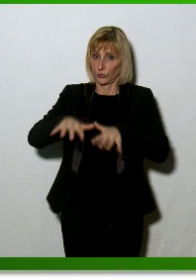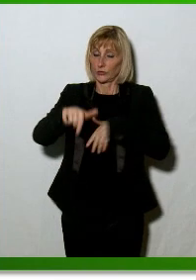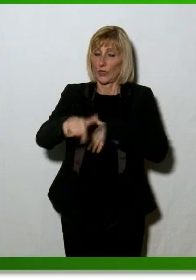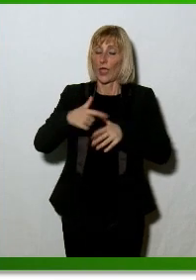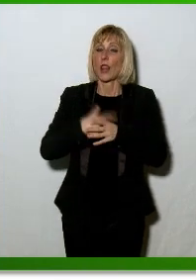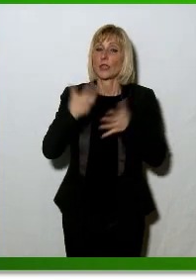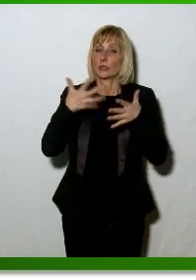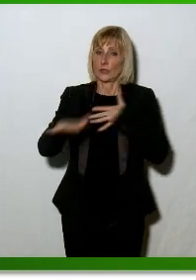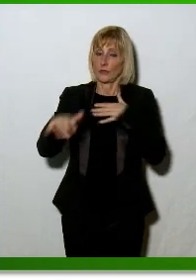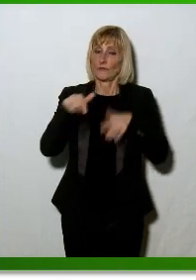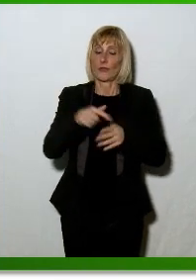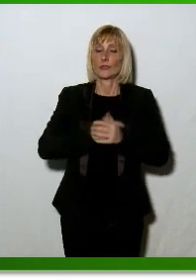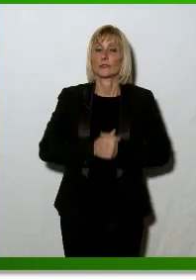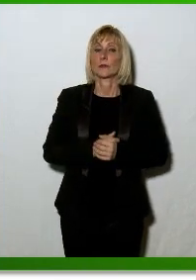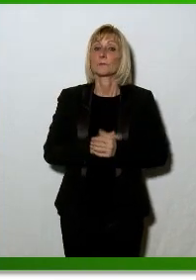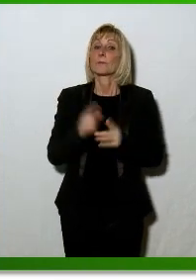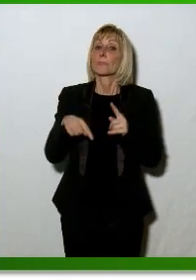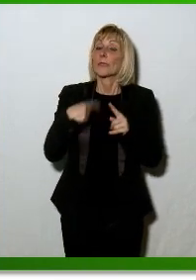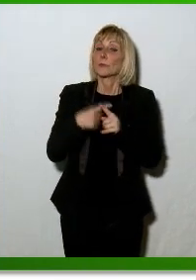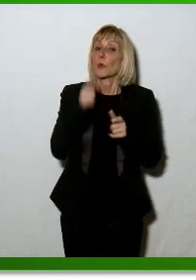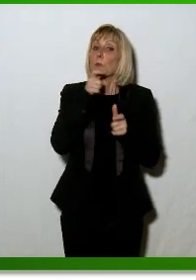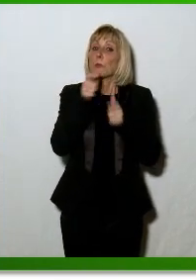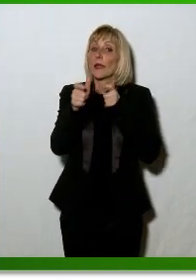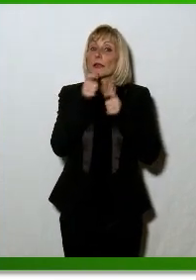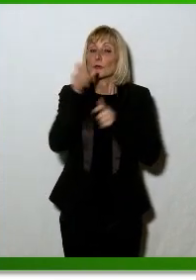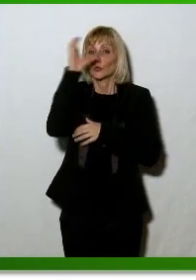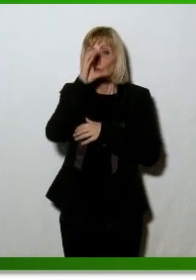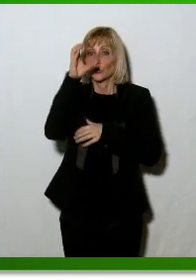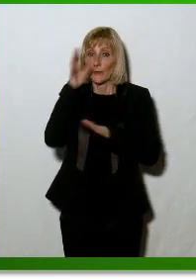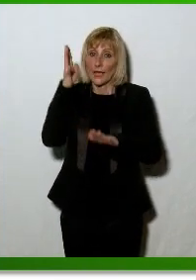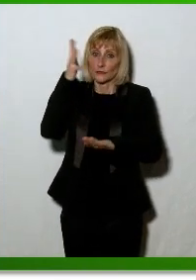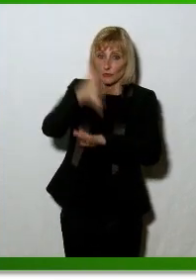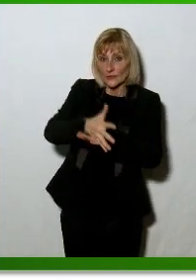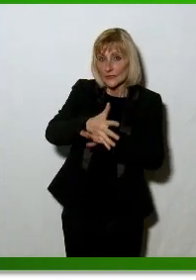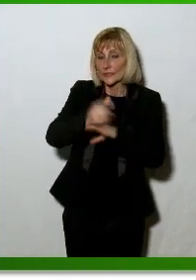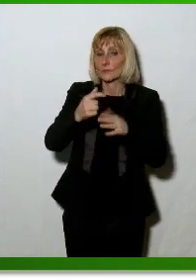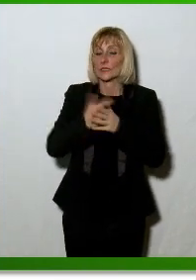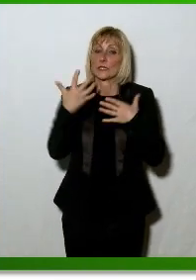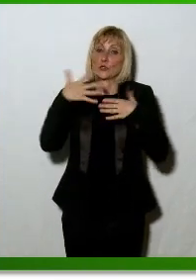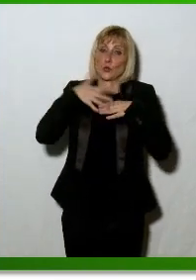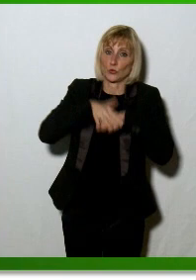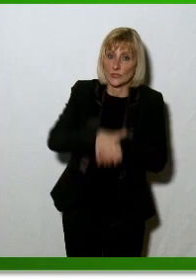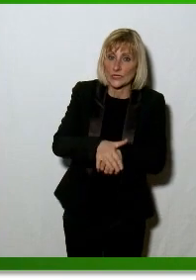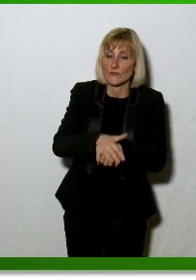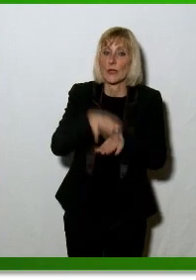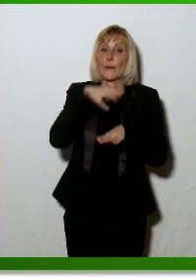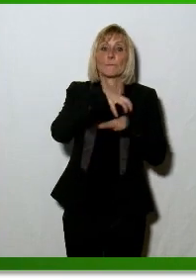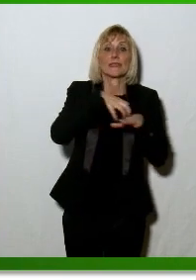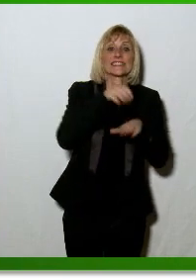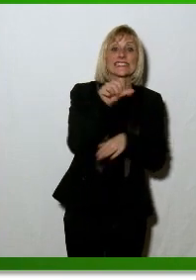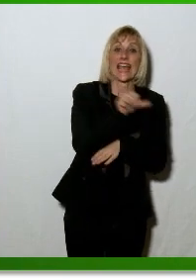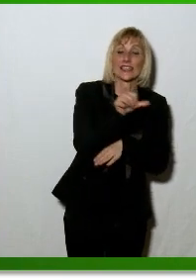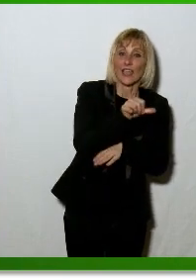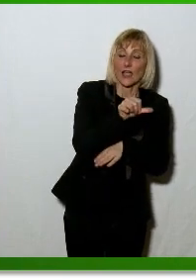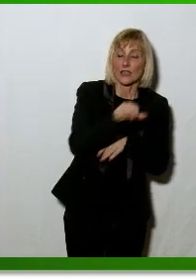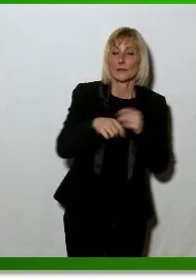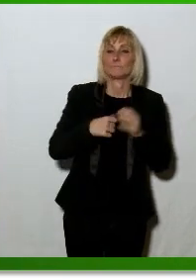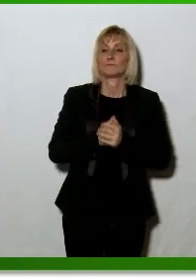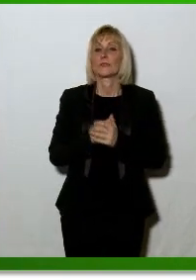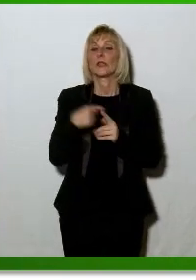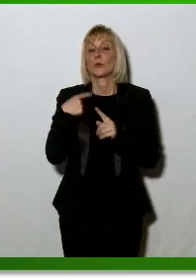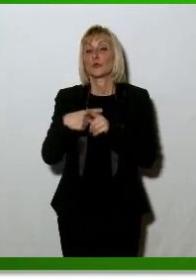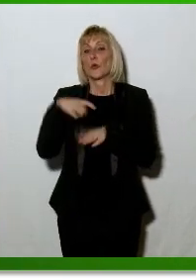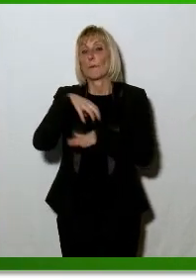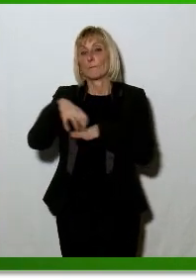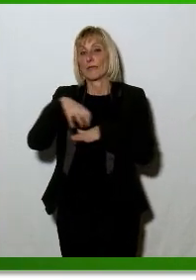e di difendere e parleremo anche di turismo accessibile e inclusivo e lo faremo assieme ai ministri Daniela Santanchè e